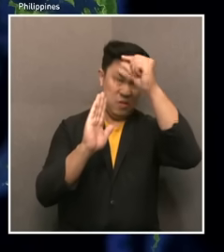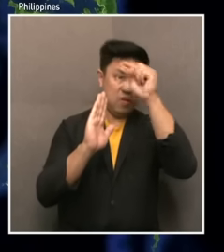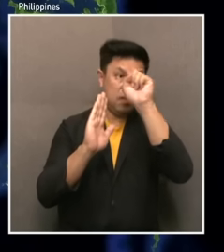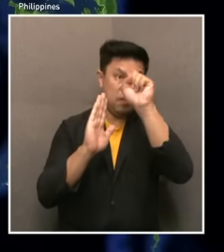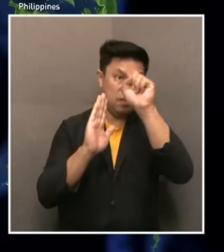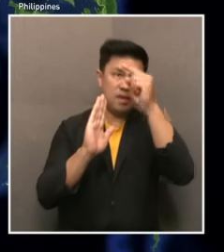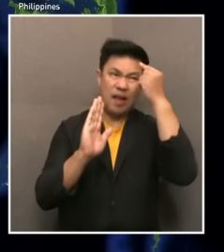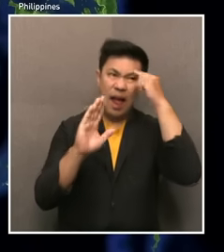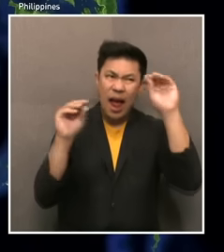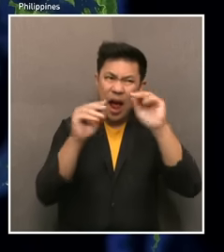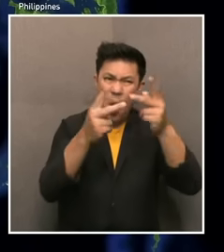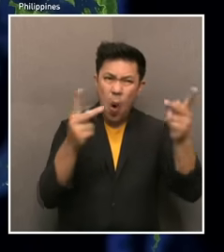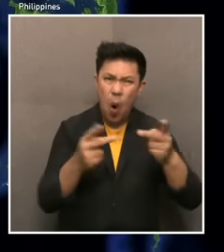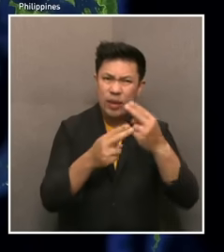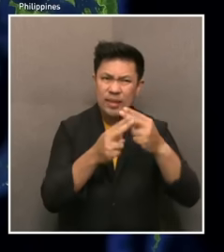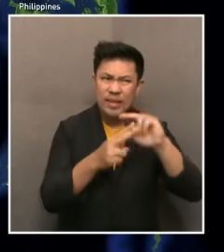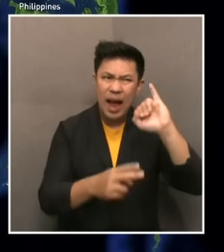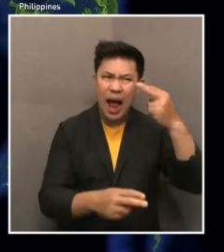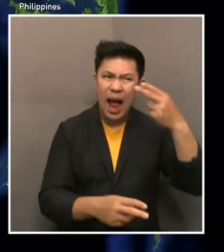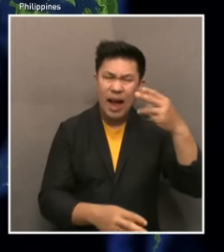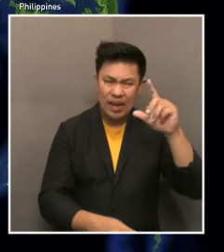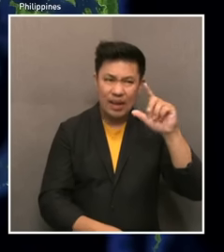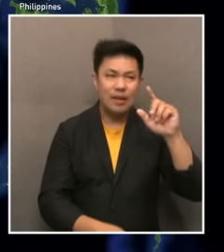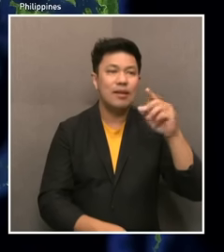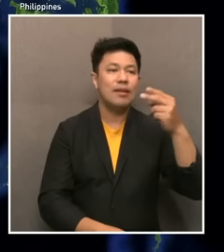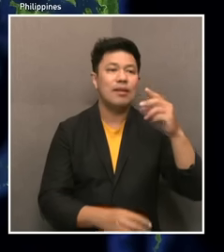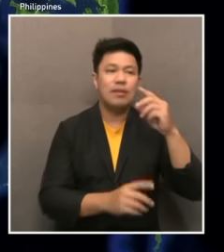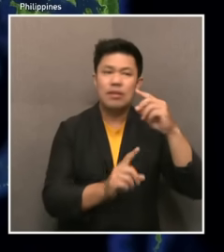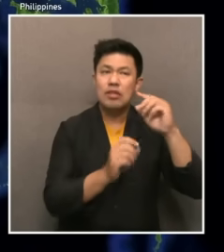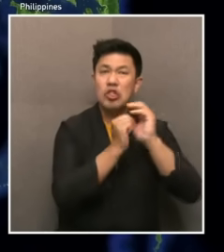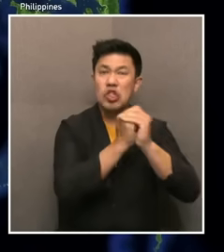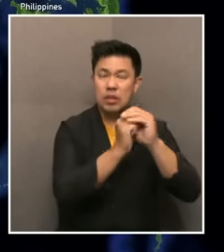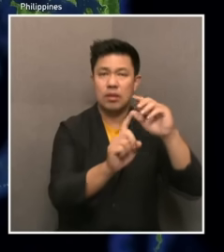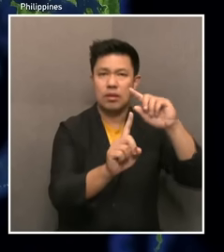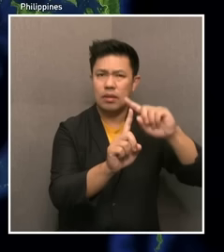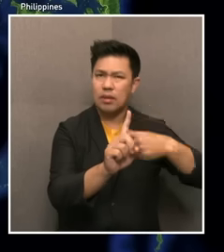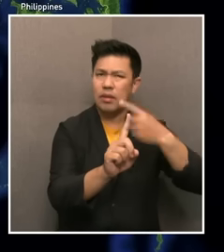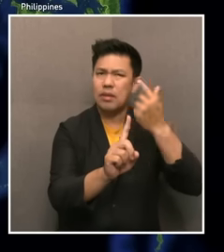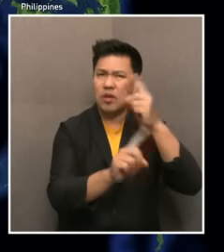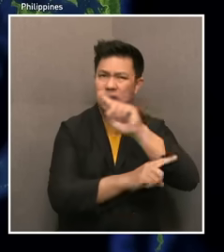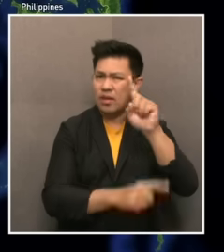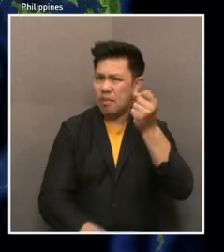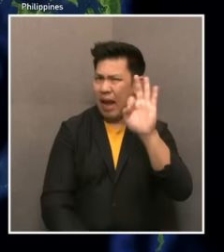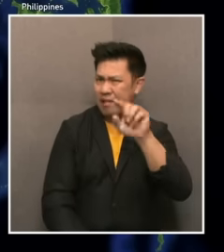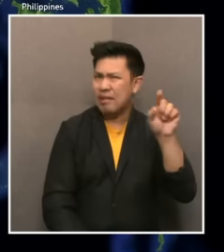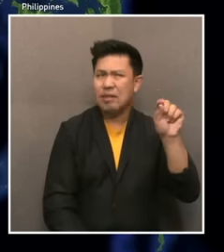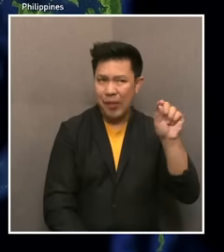เคลื่อนเข้าใกล้เกาะไหหลำประเทศจีนในช่วงวันที่ 19 -2พฤศจิกายน